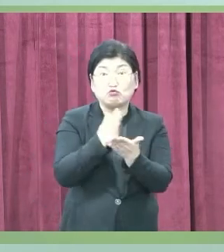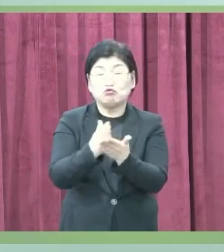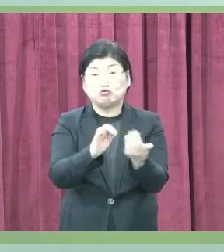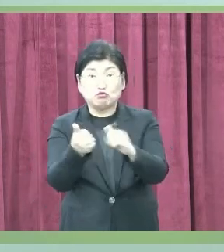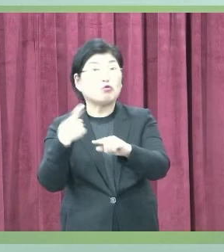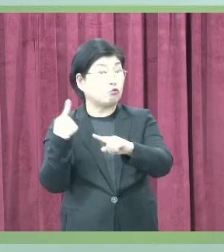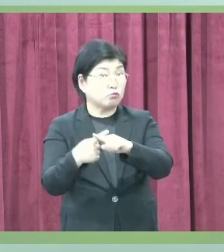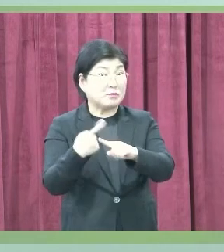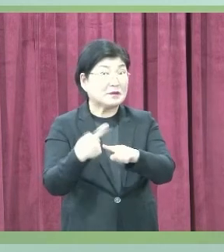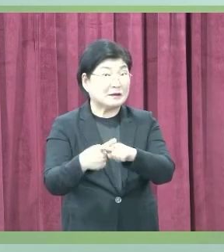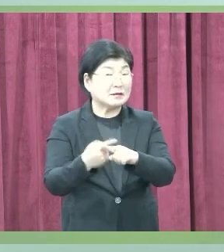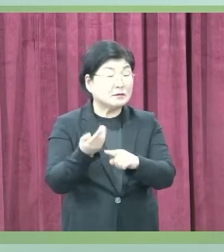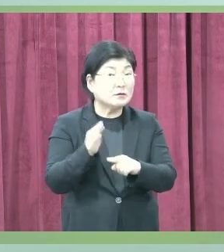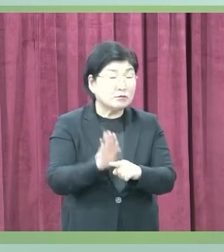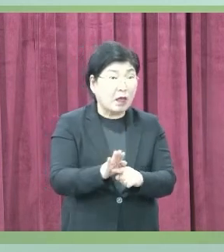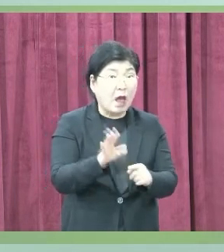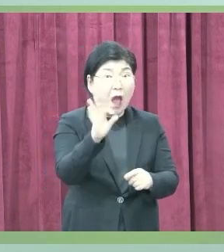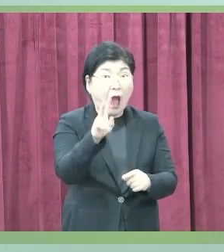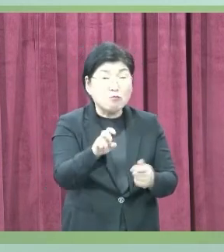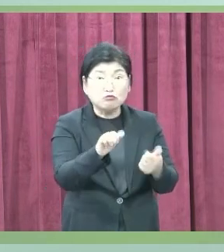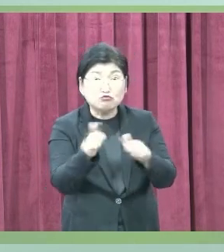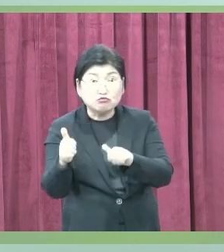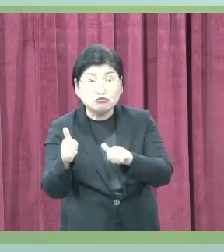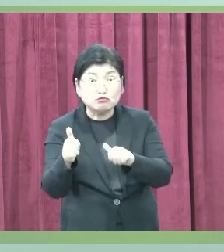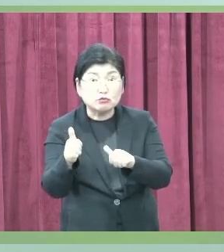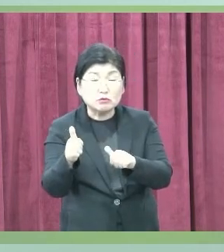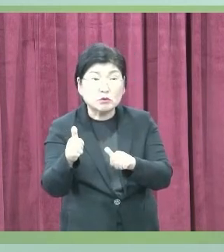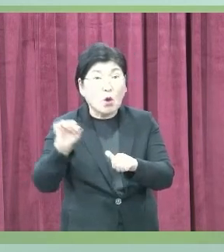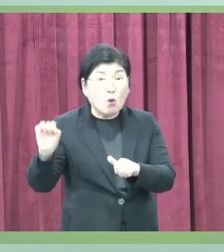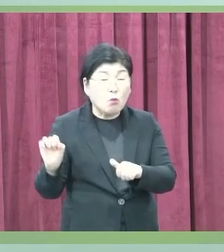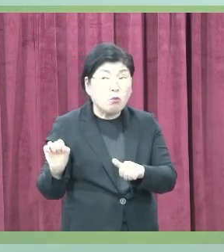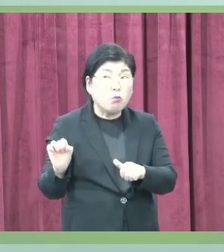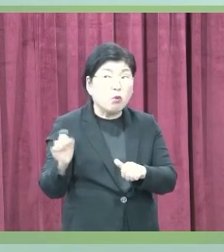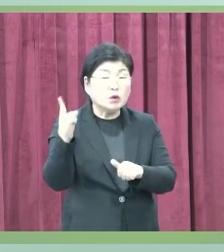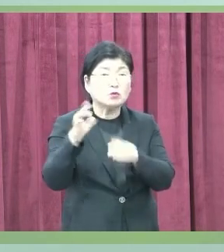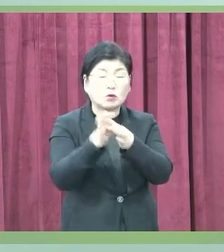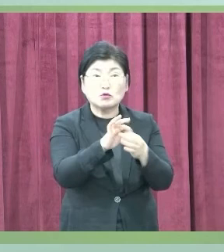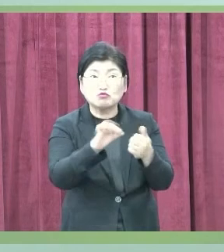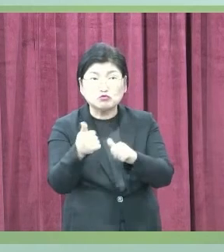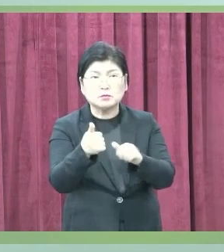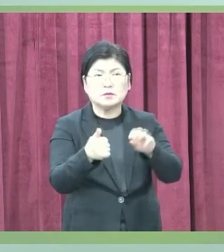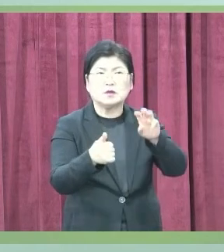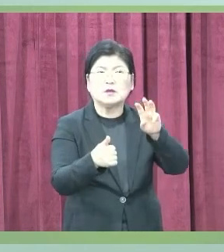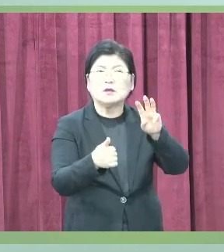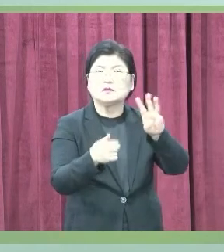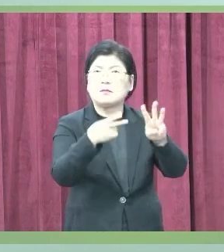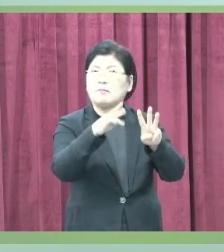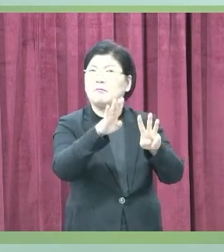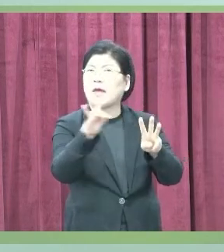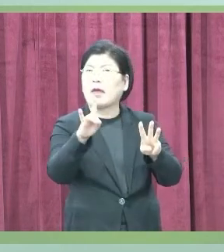인한 사망률이 3배 차이 난다는 거예요. 조사망률이. 그러니까 요거를 자료를 보시면서 여기 4.6배, 2.1배,